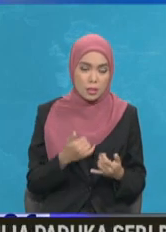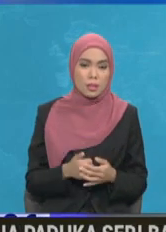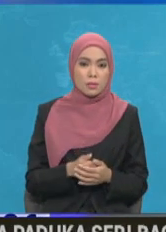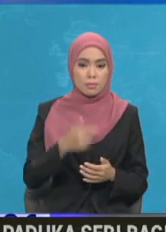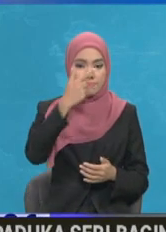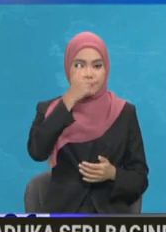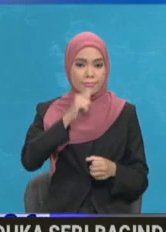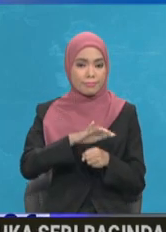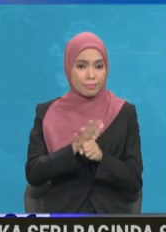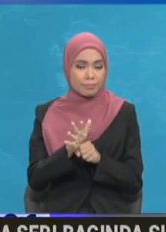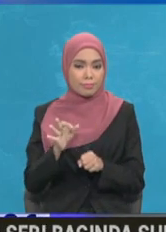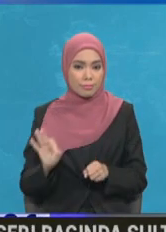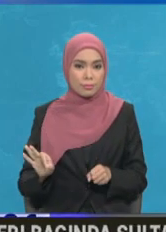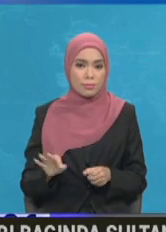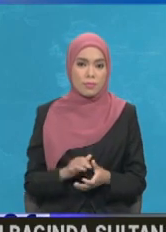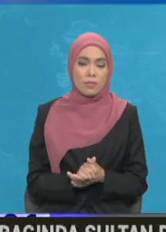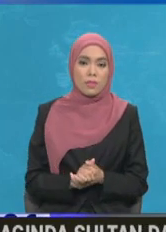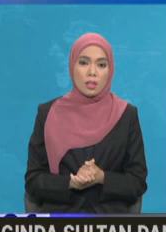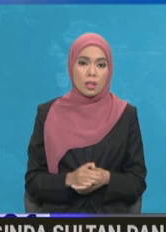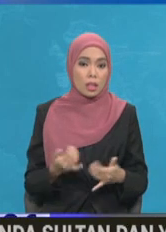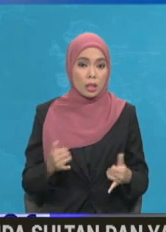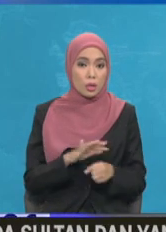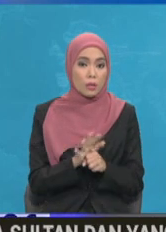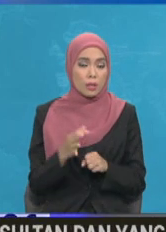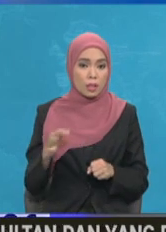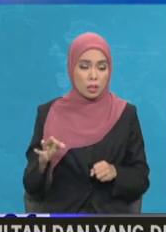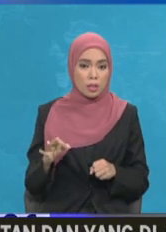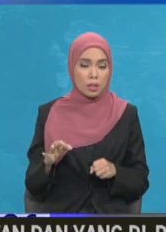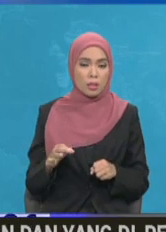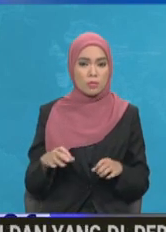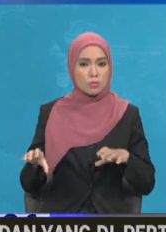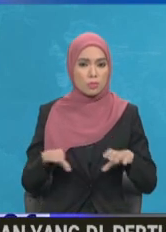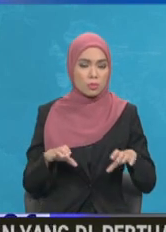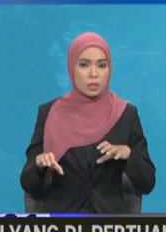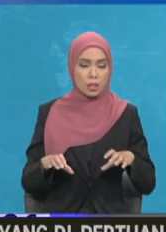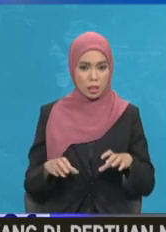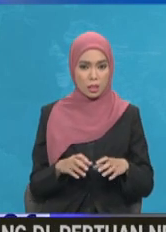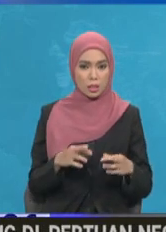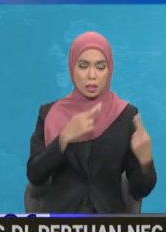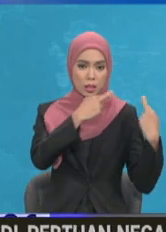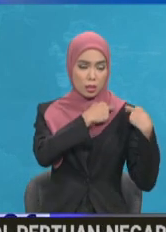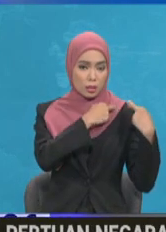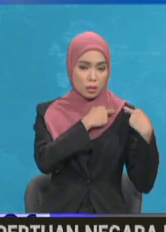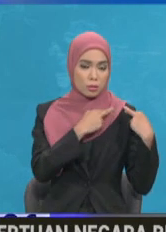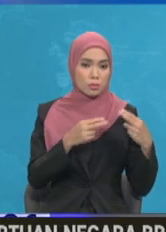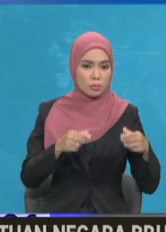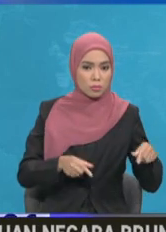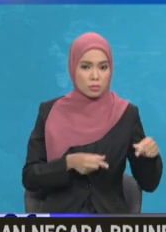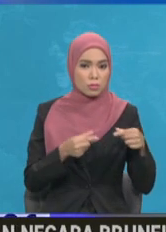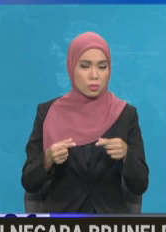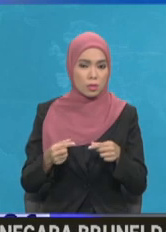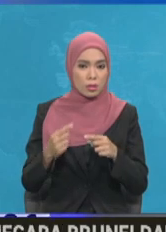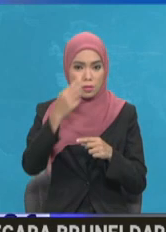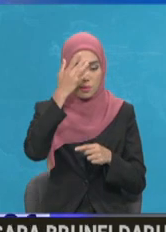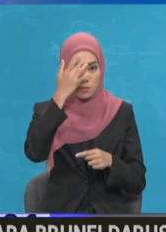pandemik apa yang paling penting pandemic menjadikan tanggung jawab penjagaan kesehatan kembali kepada pesakit dan pendamping mereka